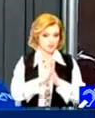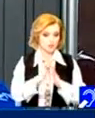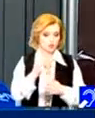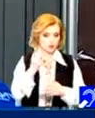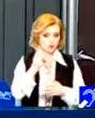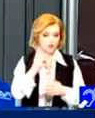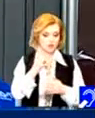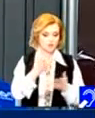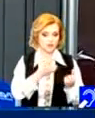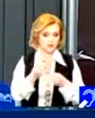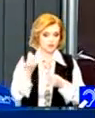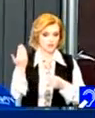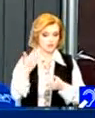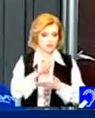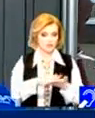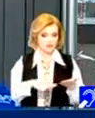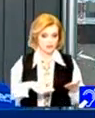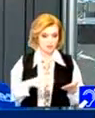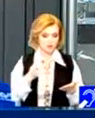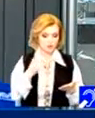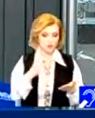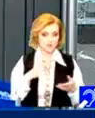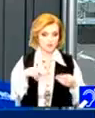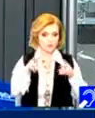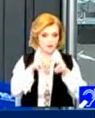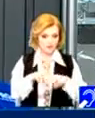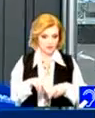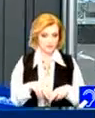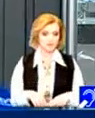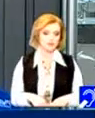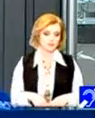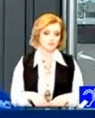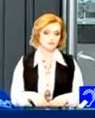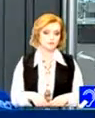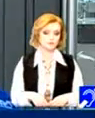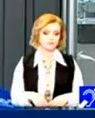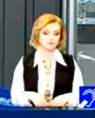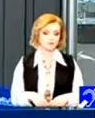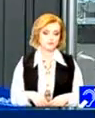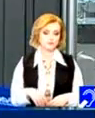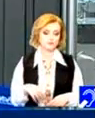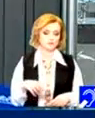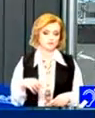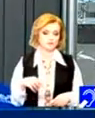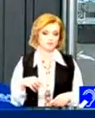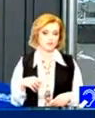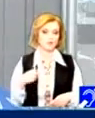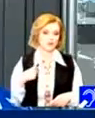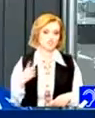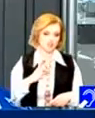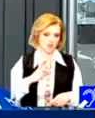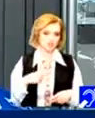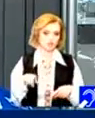aceste considerente, într-un fel, soluția de a nu-și redeschide propria procedură era cumva de